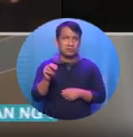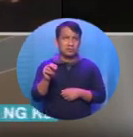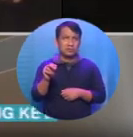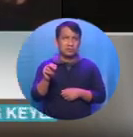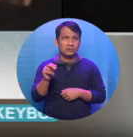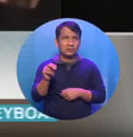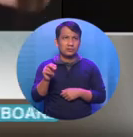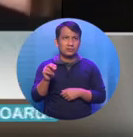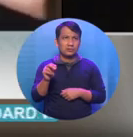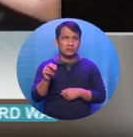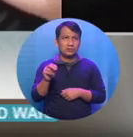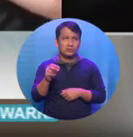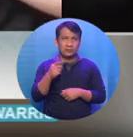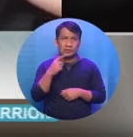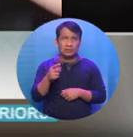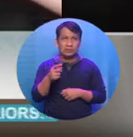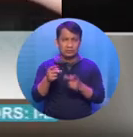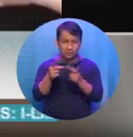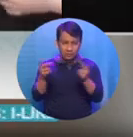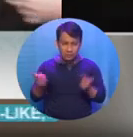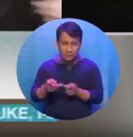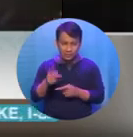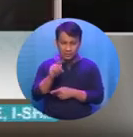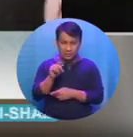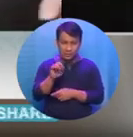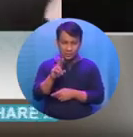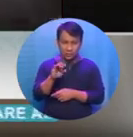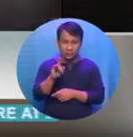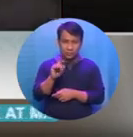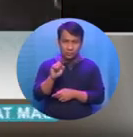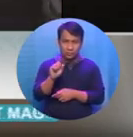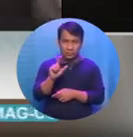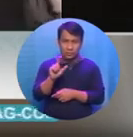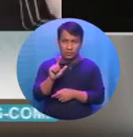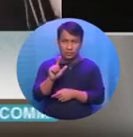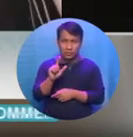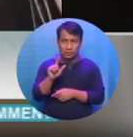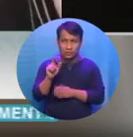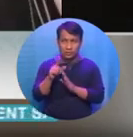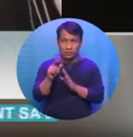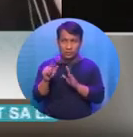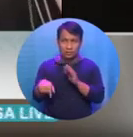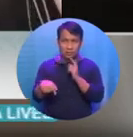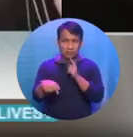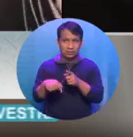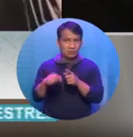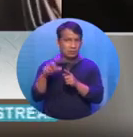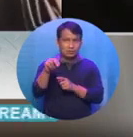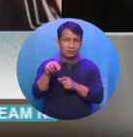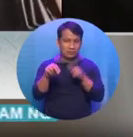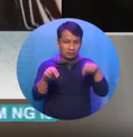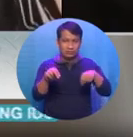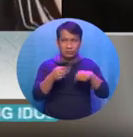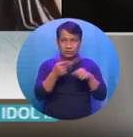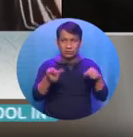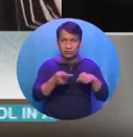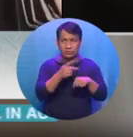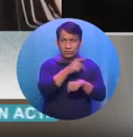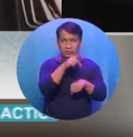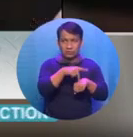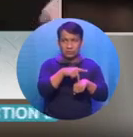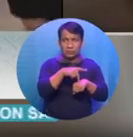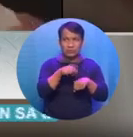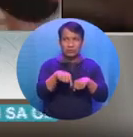principle of criminal law. Ibig sabihin po nito, ang ating mga batas kriminal ay nag-a-apply lang po dito sa ating